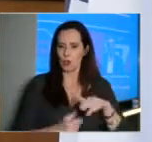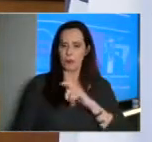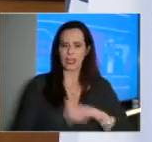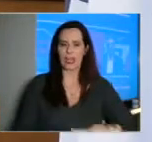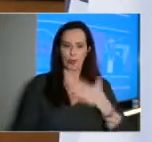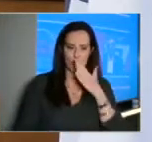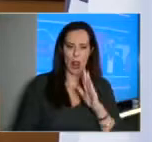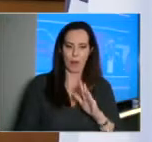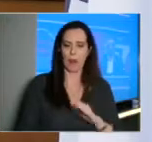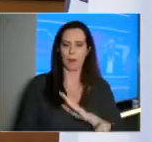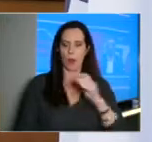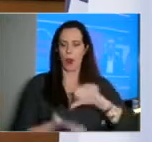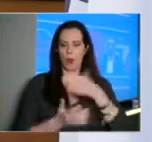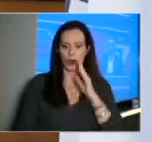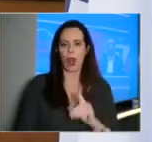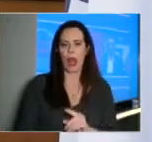ירושלים, בכל העיר ירושלים.